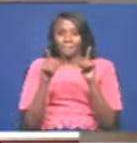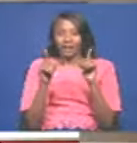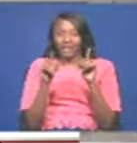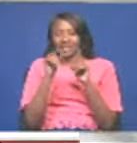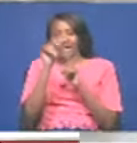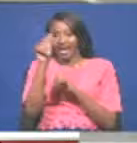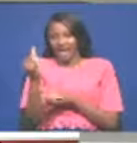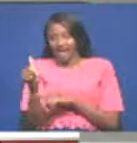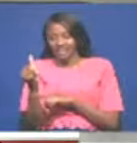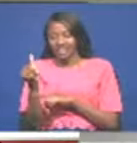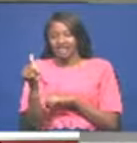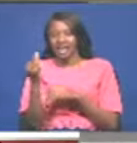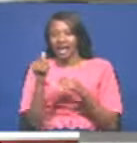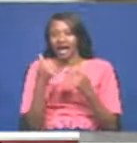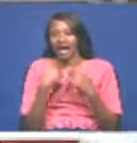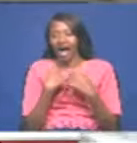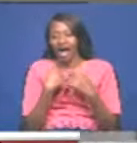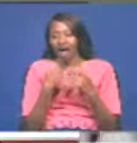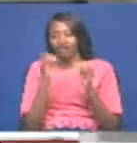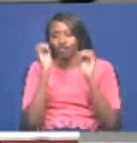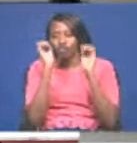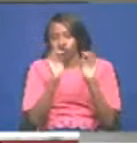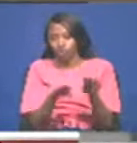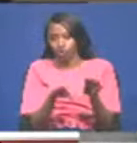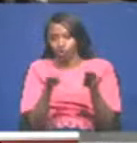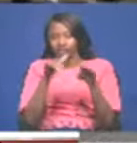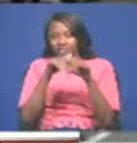Hawks ilipoteza mechi yake ya kwanza kwa alama